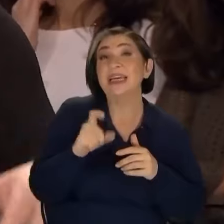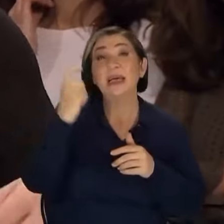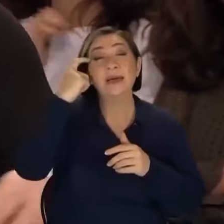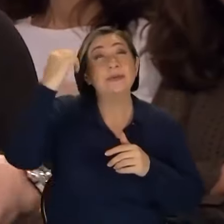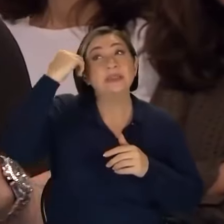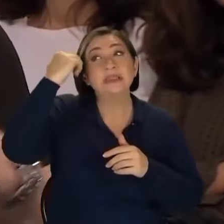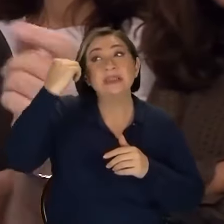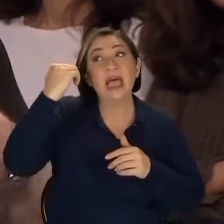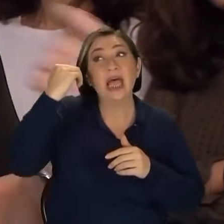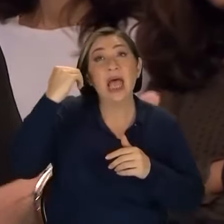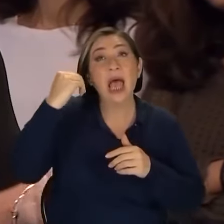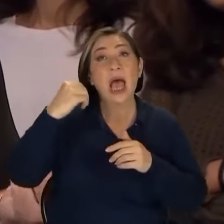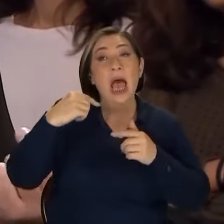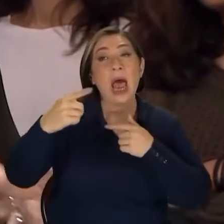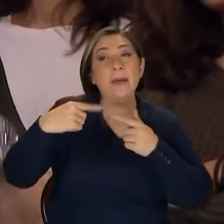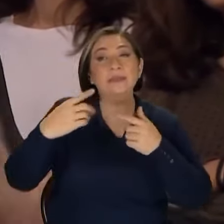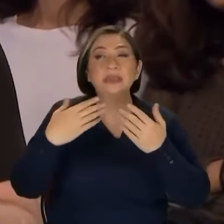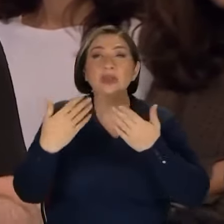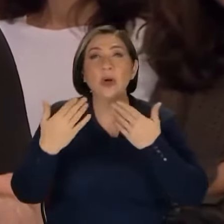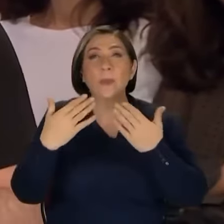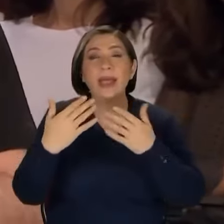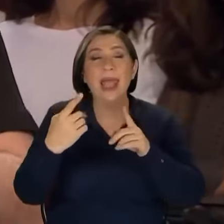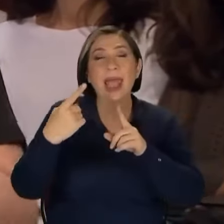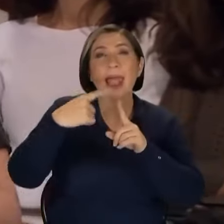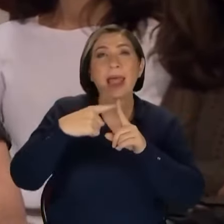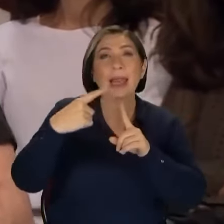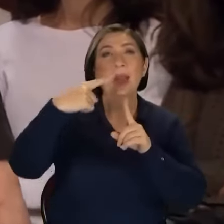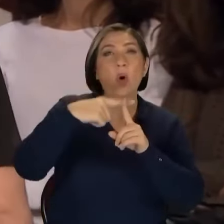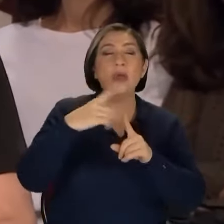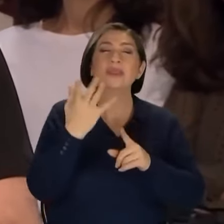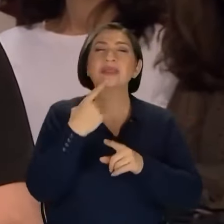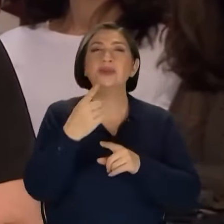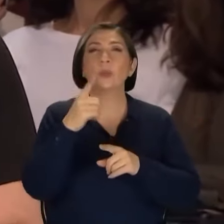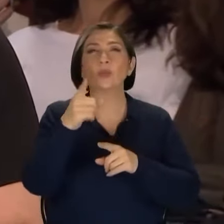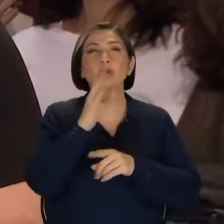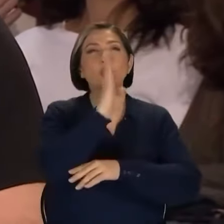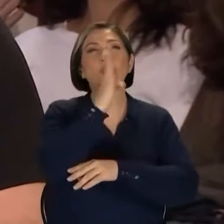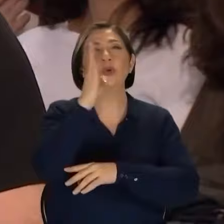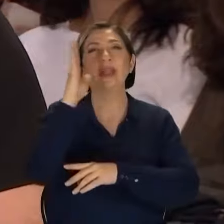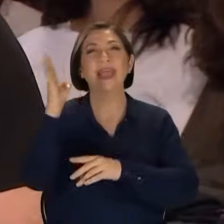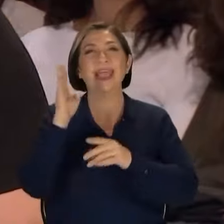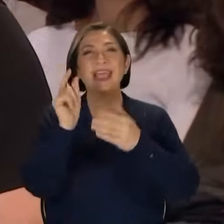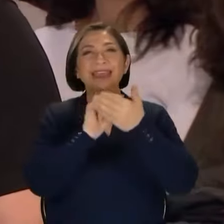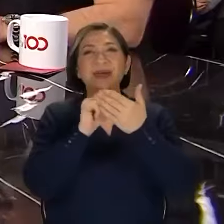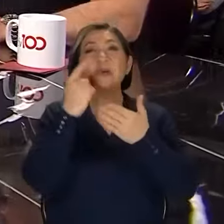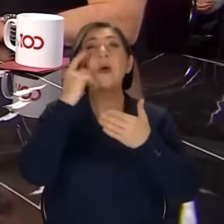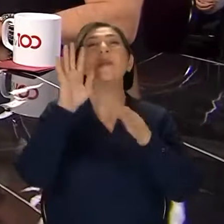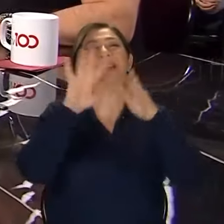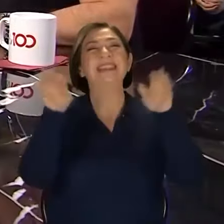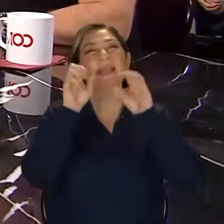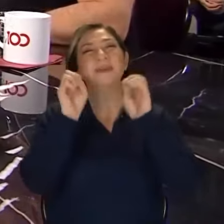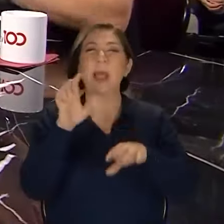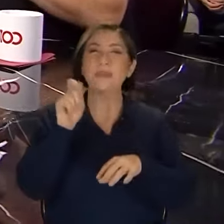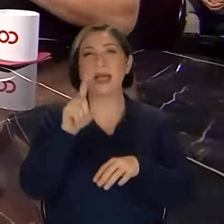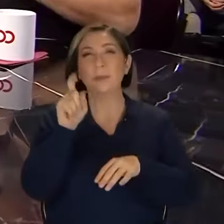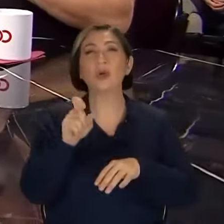zihnimizin bir kenarında aramızda konuşurken etlen diyor ve Diyoruz ki ya şu turneye giden o yazık gözü görmeyen sihirbazı yapsak